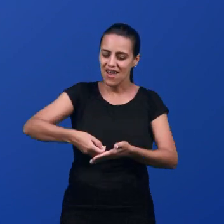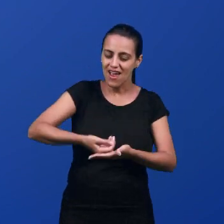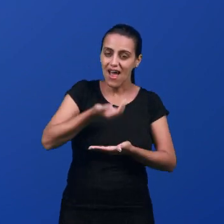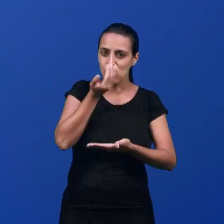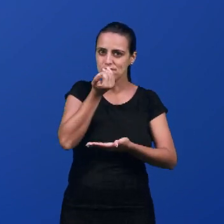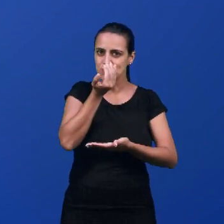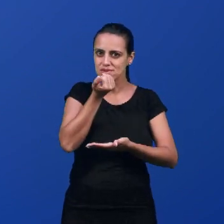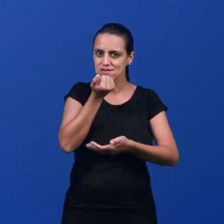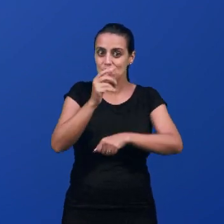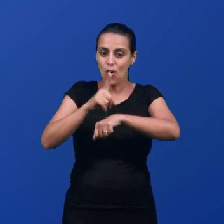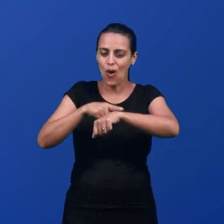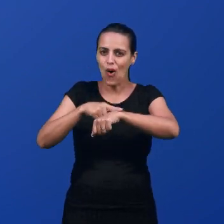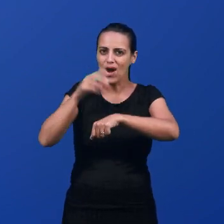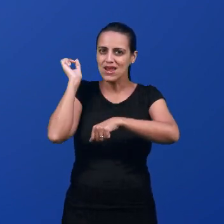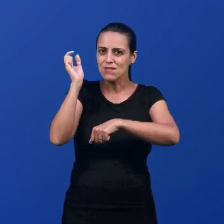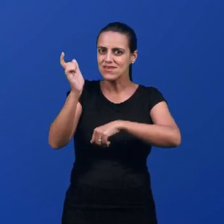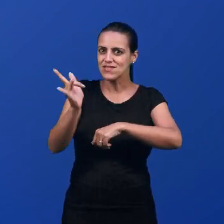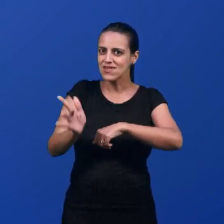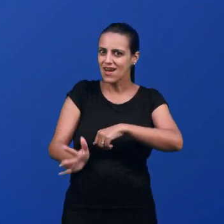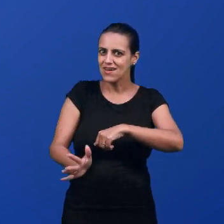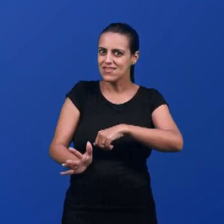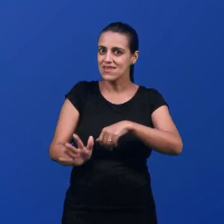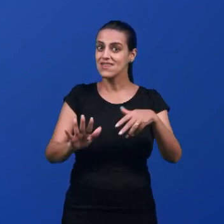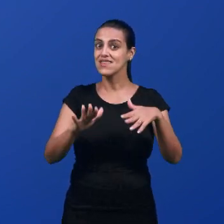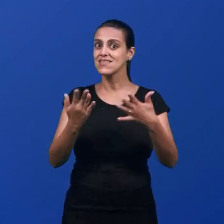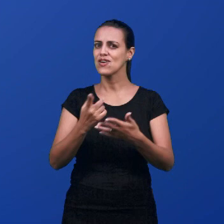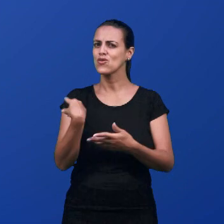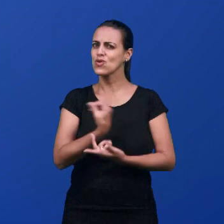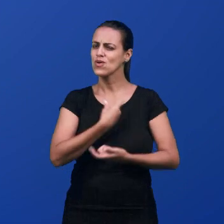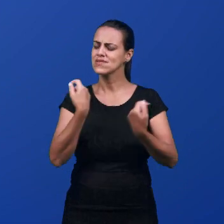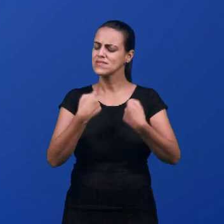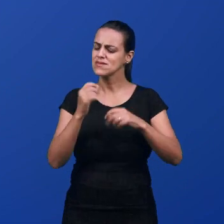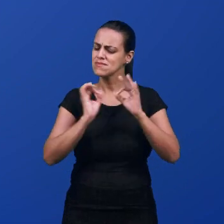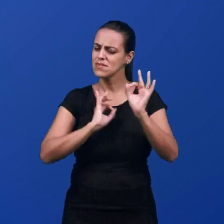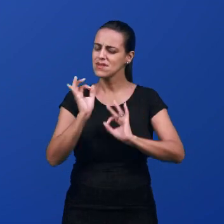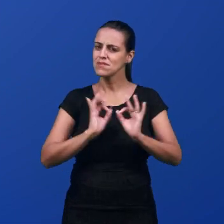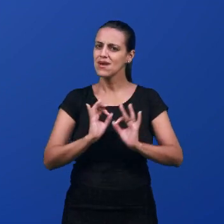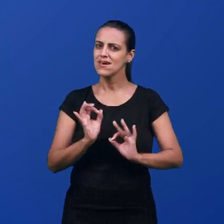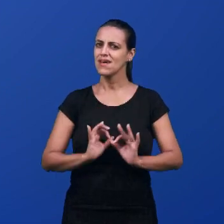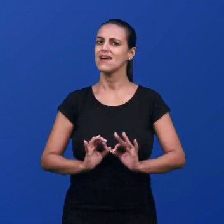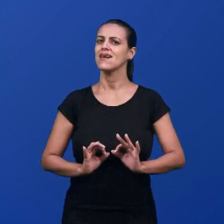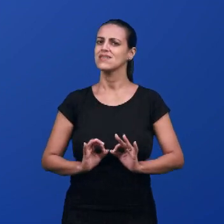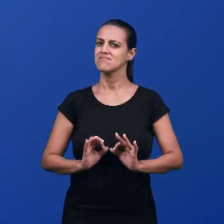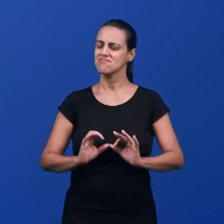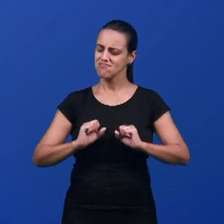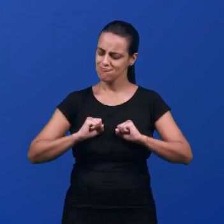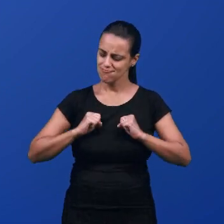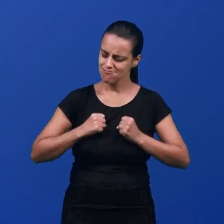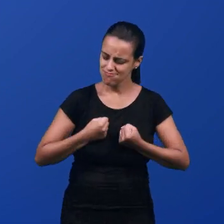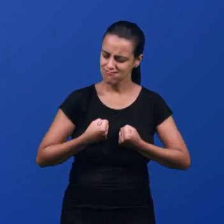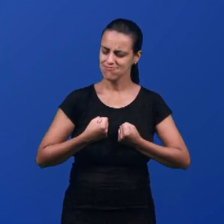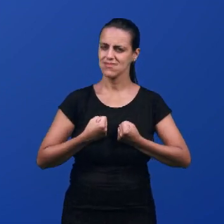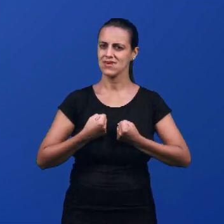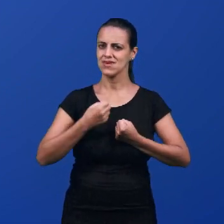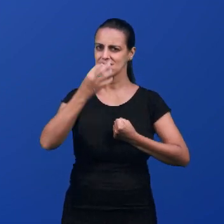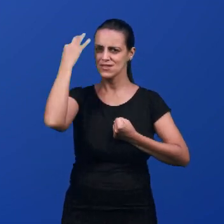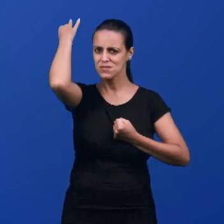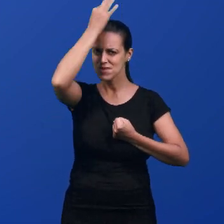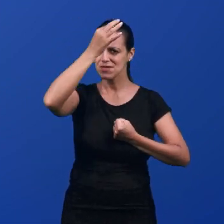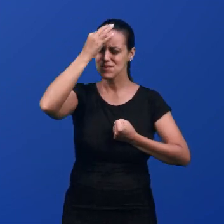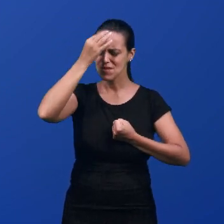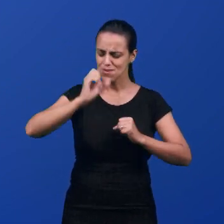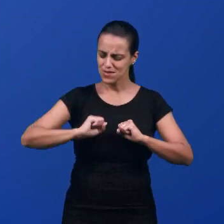venait au petit matin. Donc, ce que nous devons faire, c'est nous préparer, de nourrir et nous fortifier